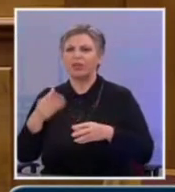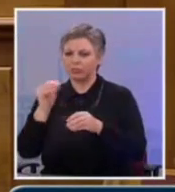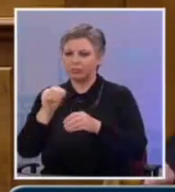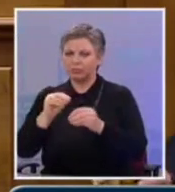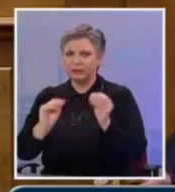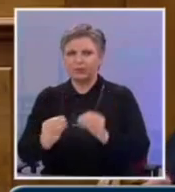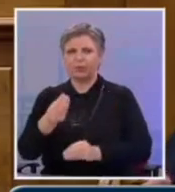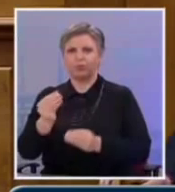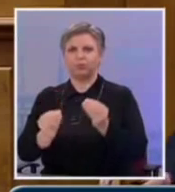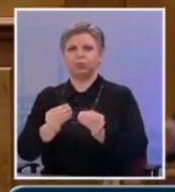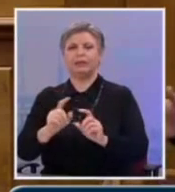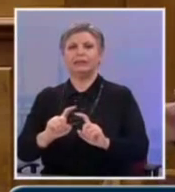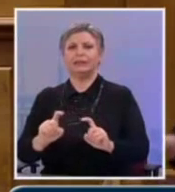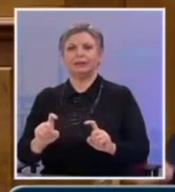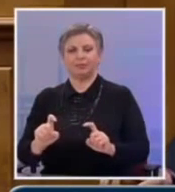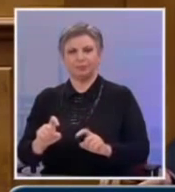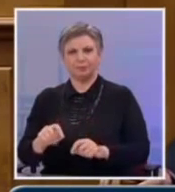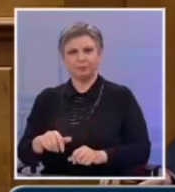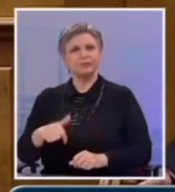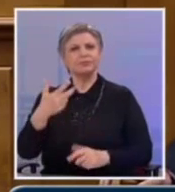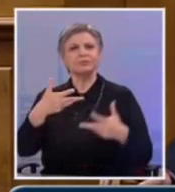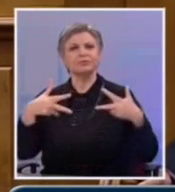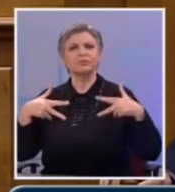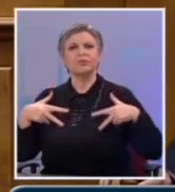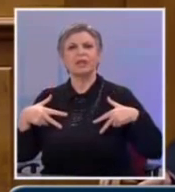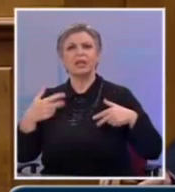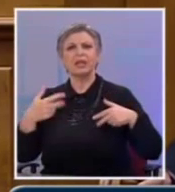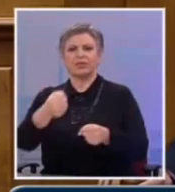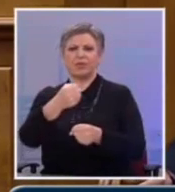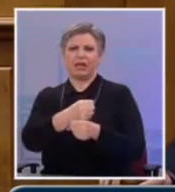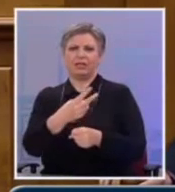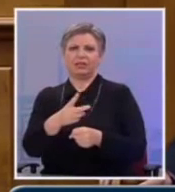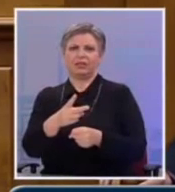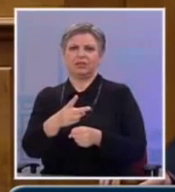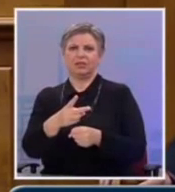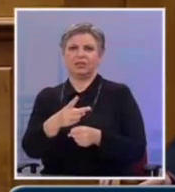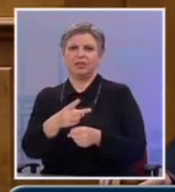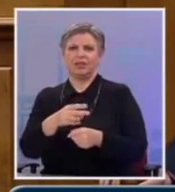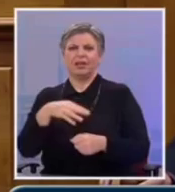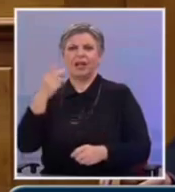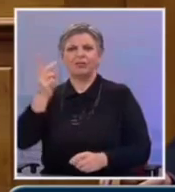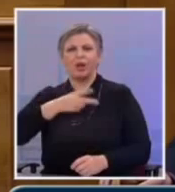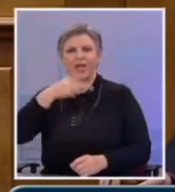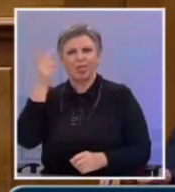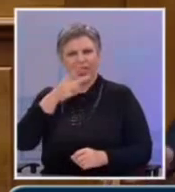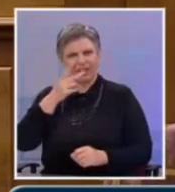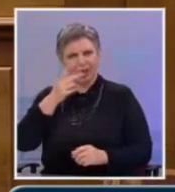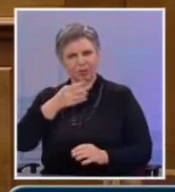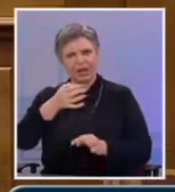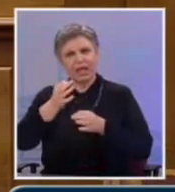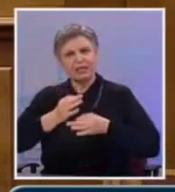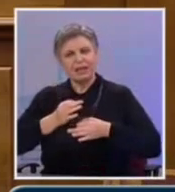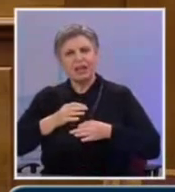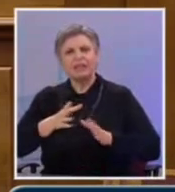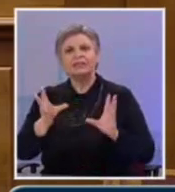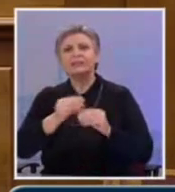Άλλωστε η κυβέρνησή σας είναι η τελευταία που δικαιούται να μιλάει για το σύνταγμα τη στιγμή